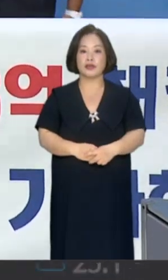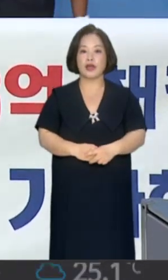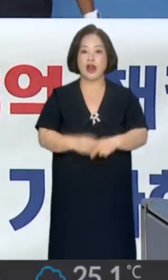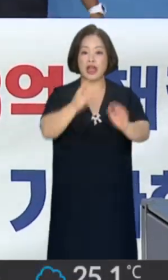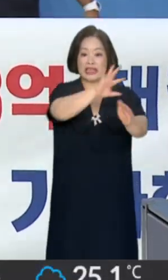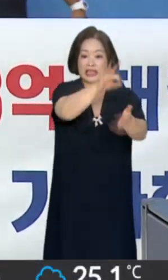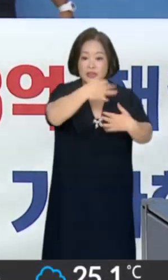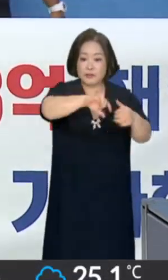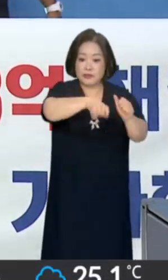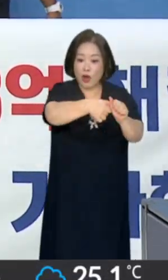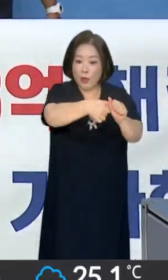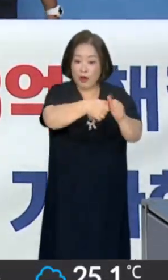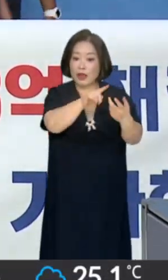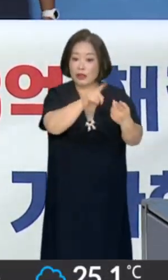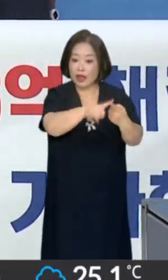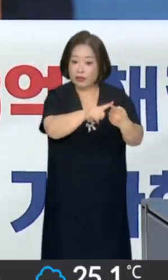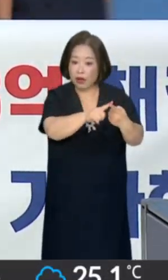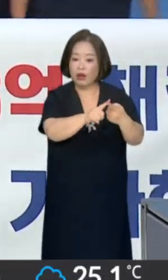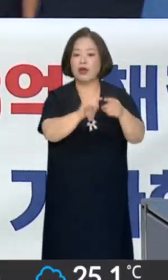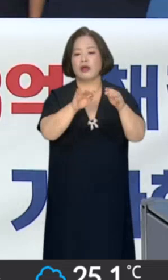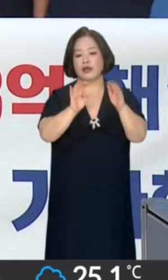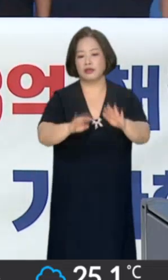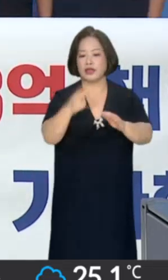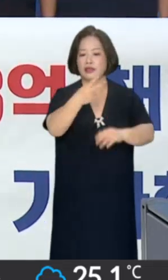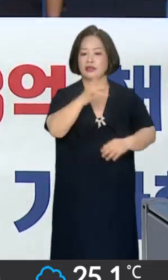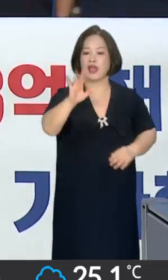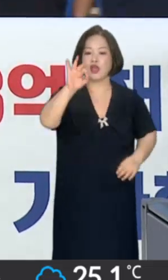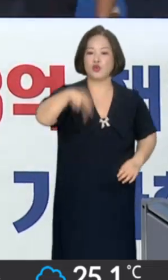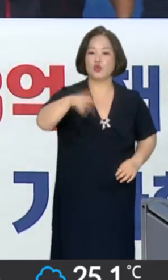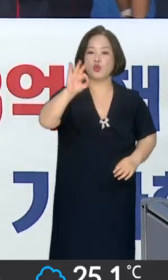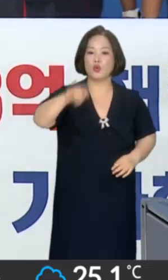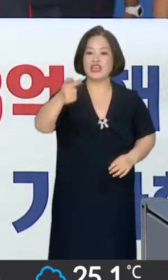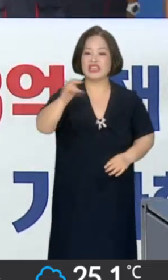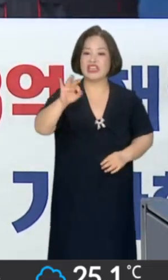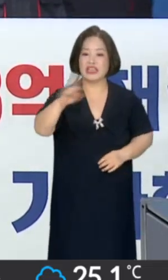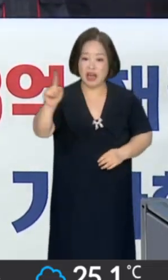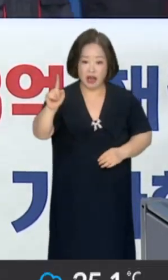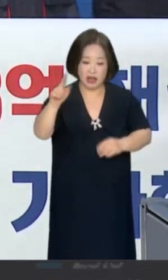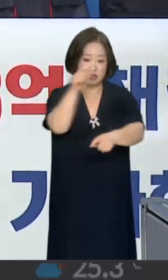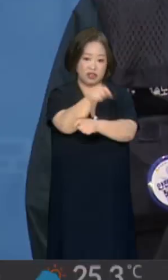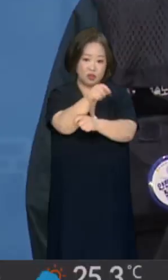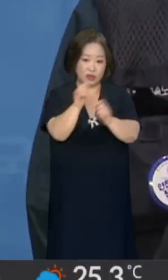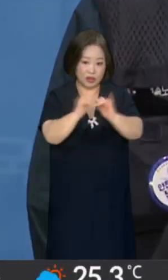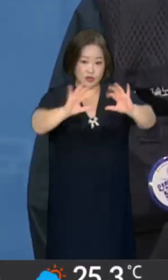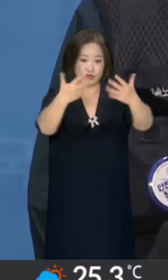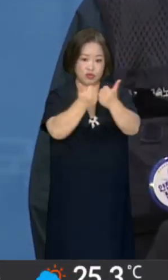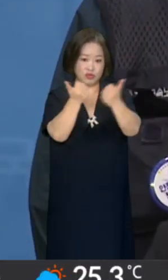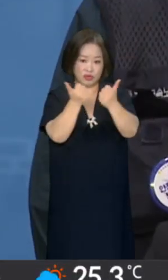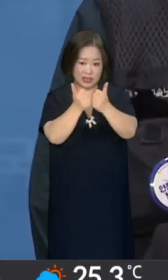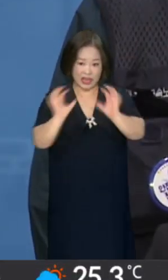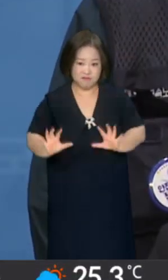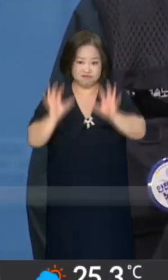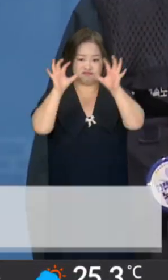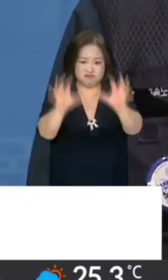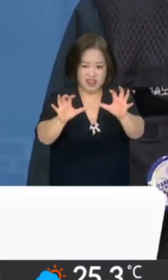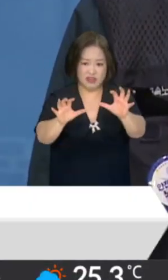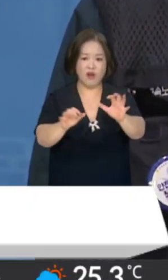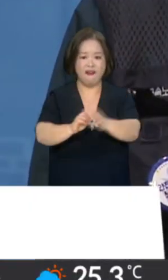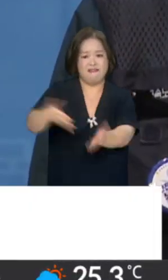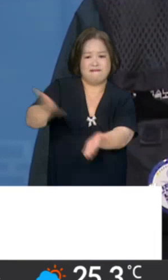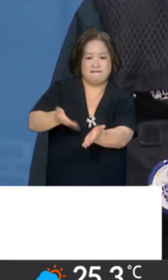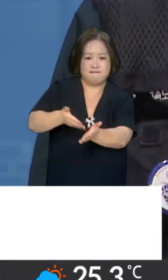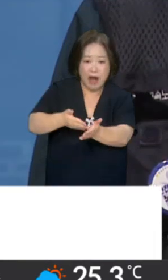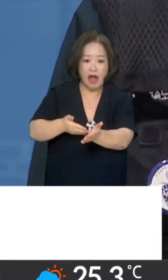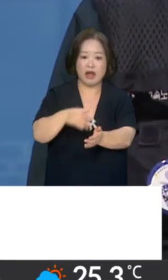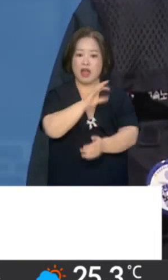임금 체불 논란이 불거진 대유 위니아 직원들이 국회를 찾아 울분을 토합니다. 대유 위니아 그룹의